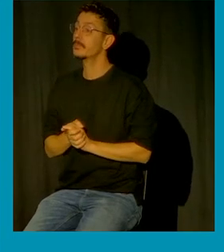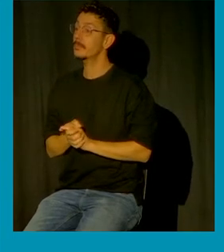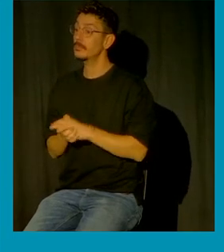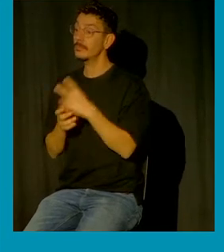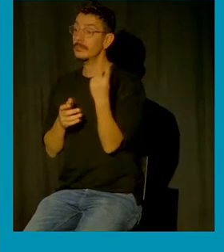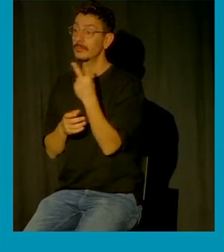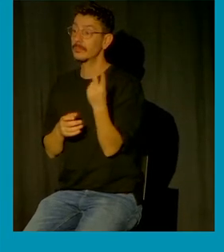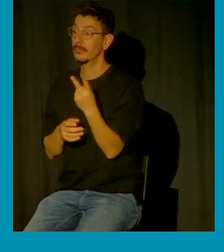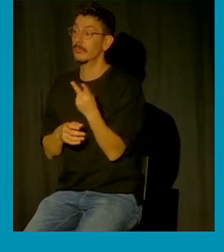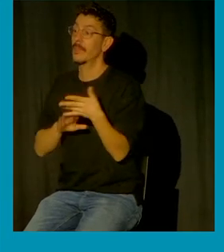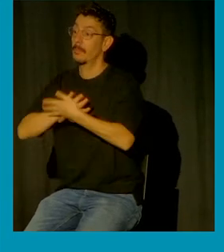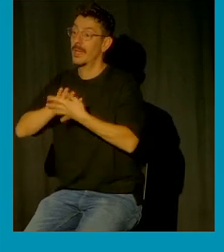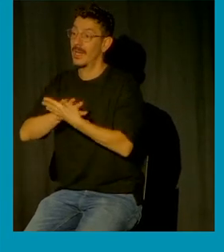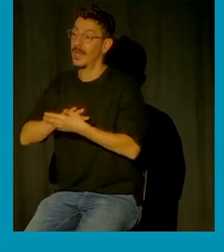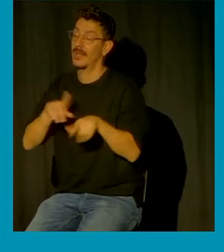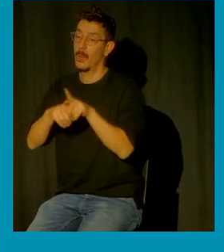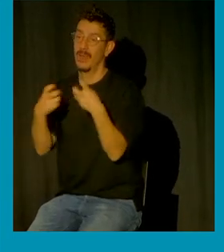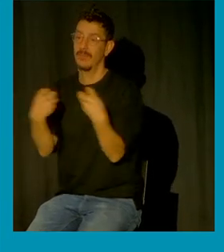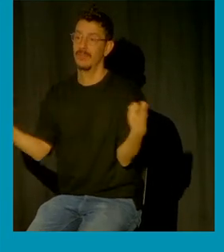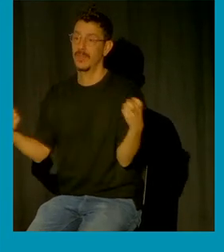a fila zero que tenim aquí